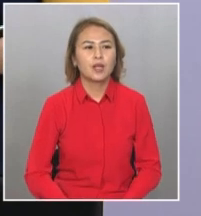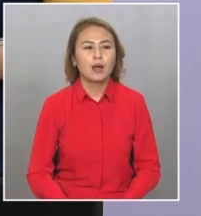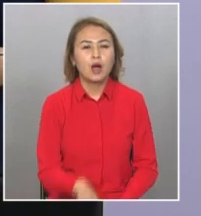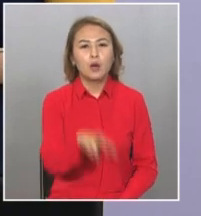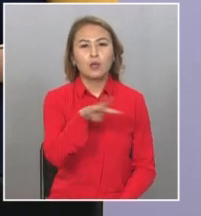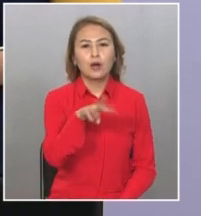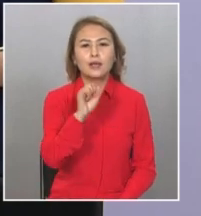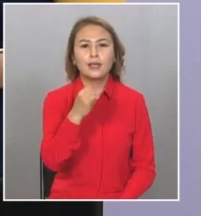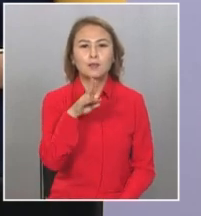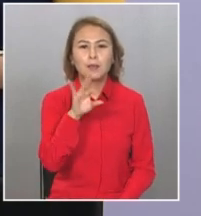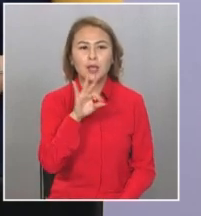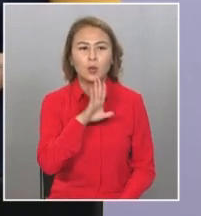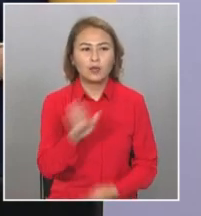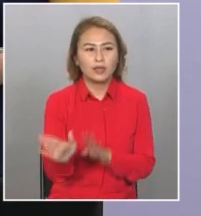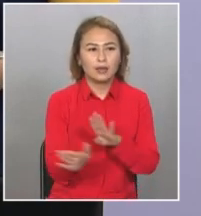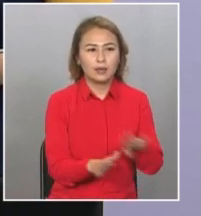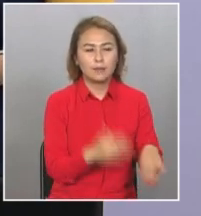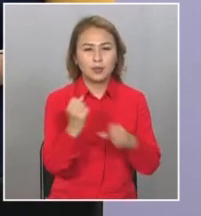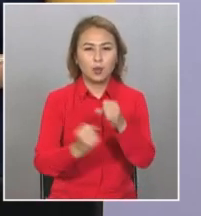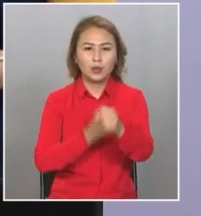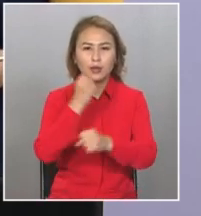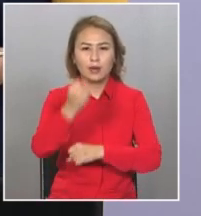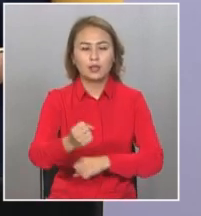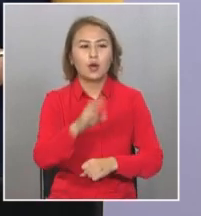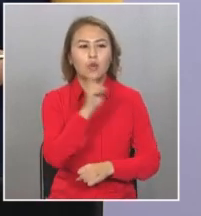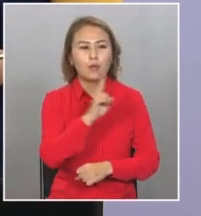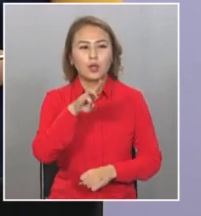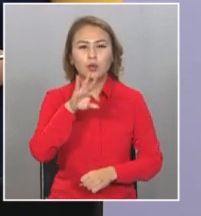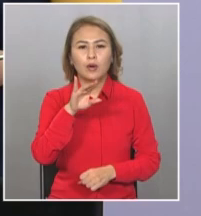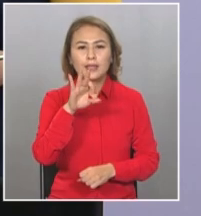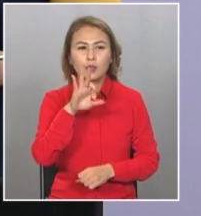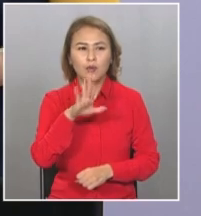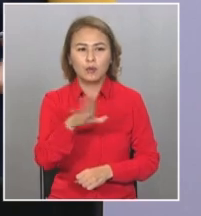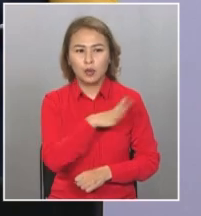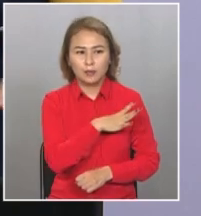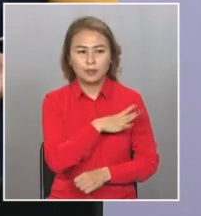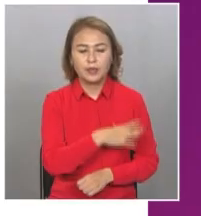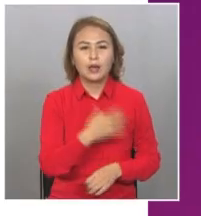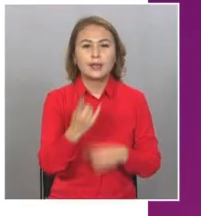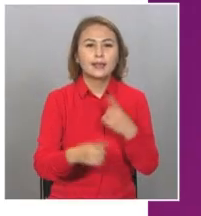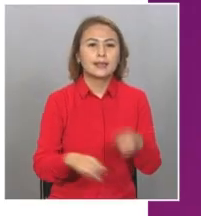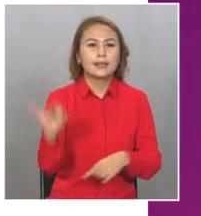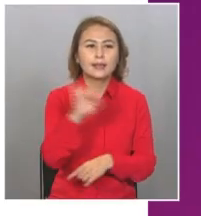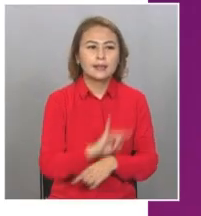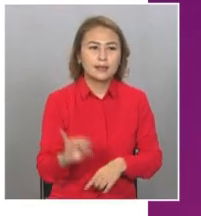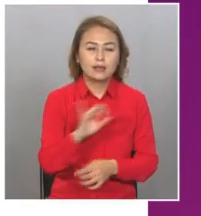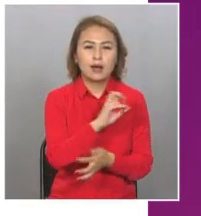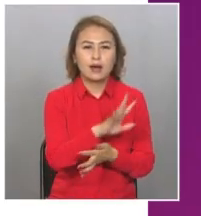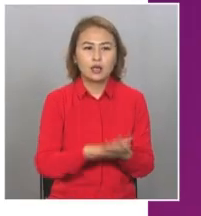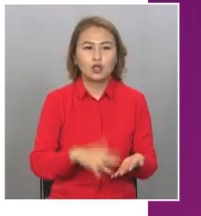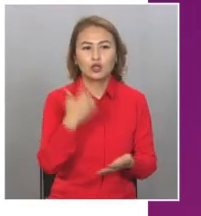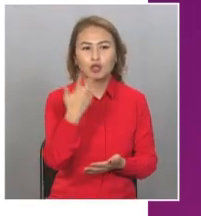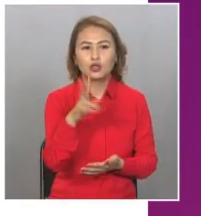Мұқан Айтпеновтен кейін оның орнына Көлбай Тоғысов келді. Келесі де әрі қарай